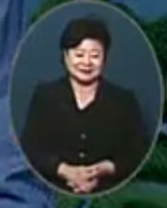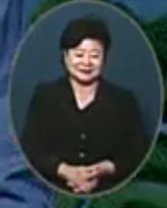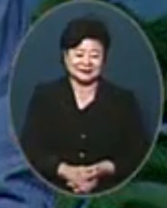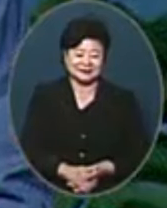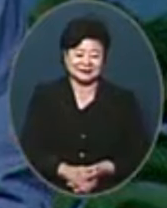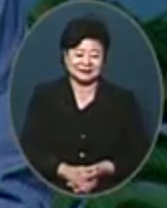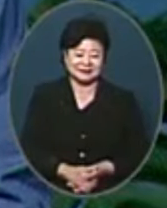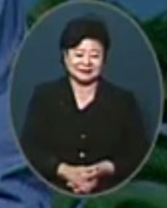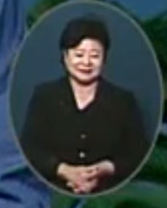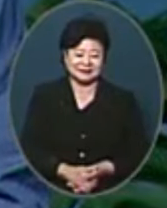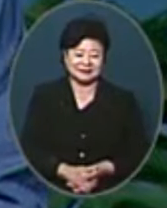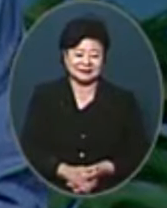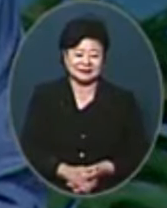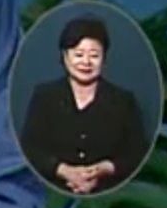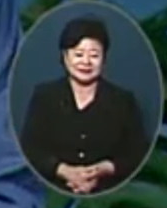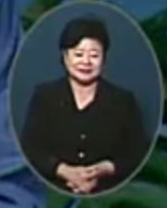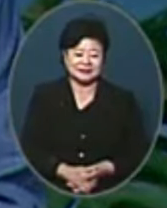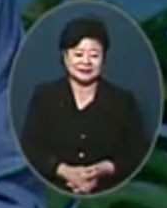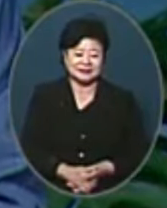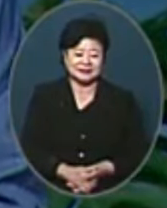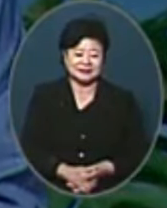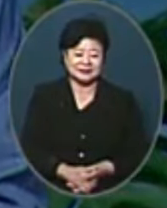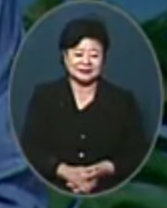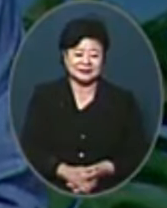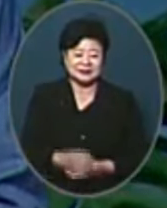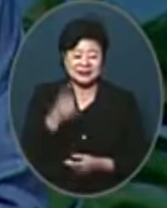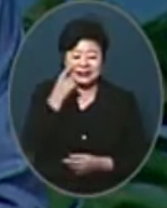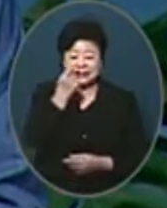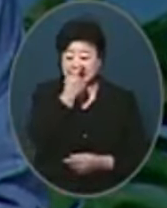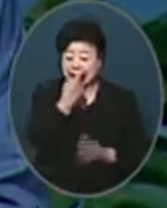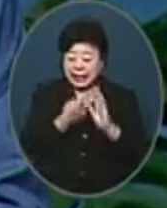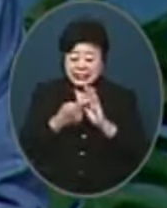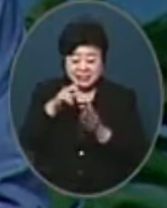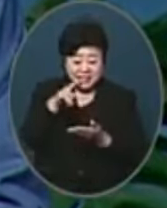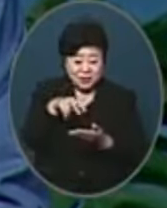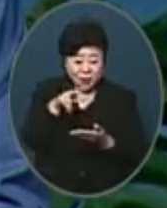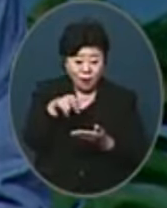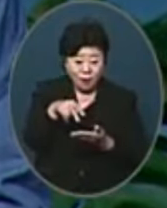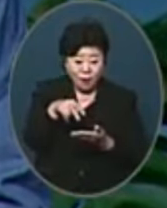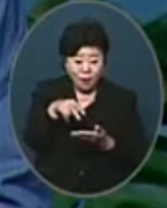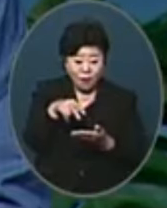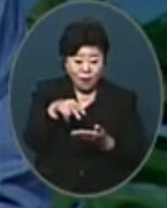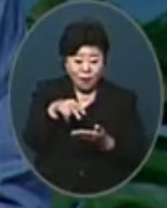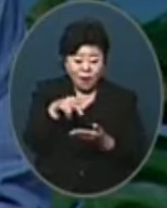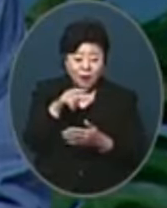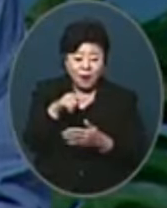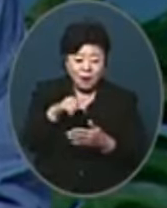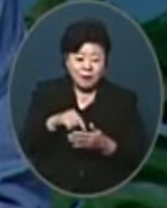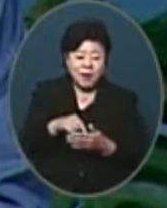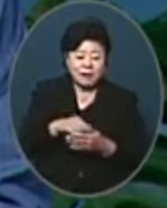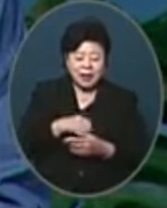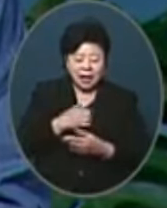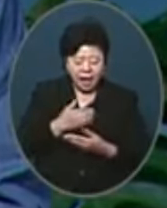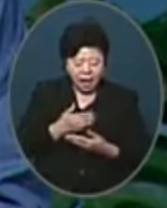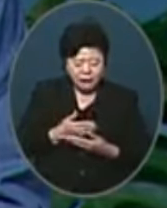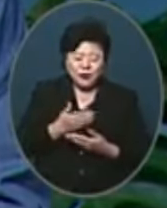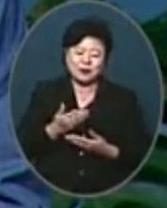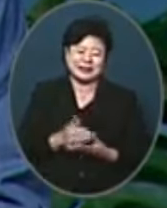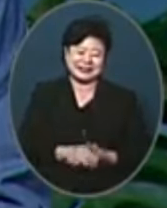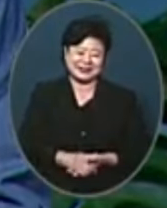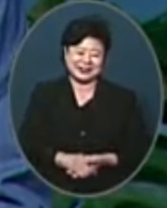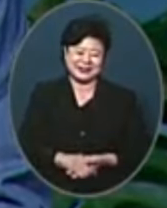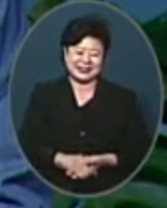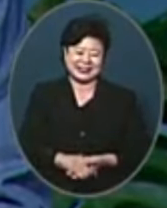그래서 그 간증을 읽고 저 마음이 굉장히 감동이 되었습니다.